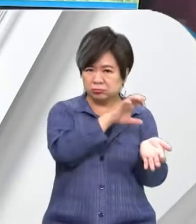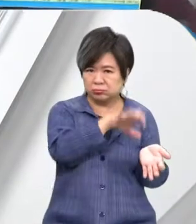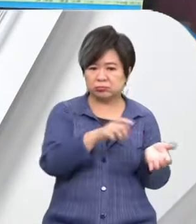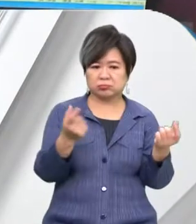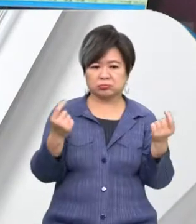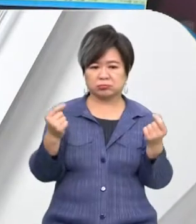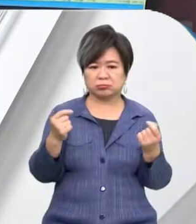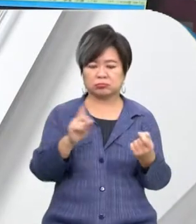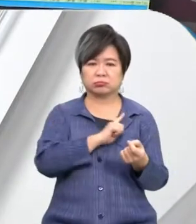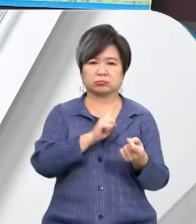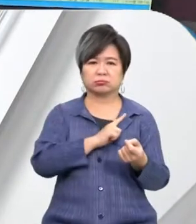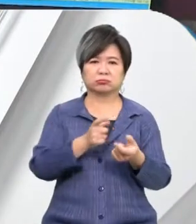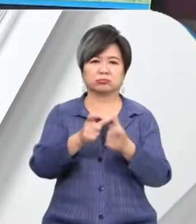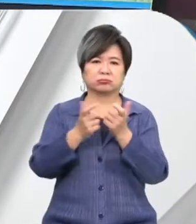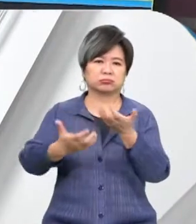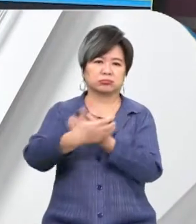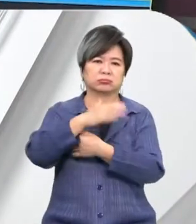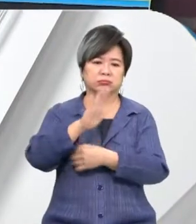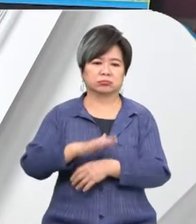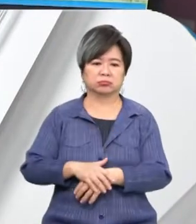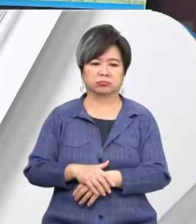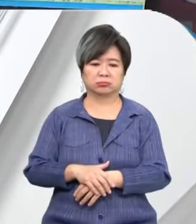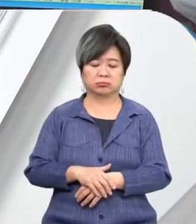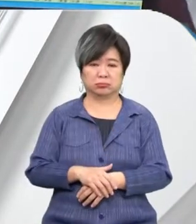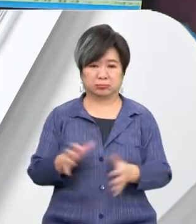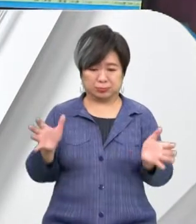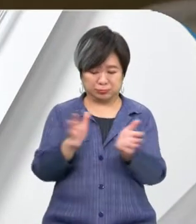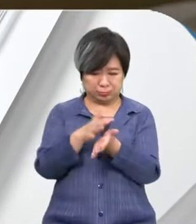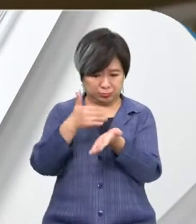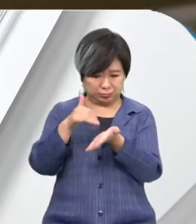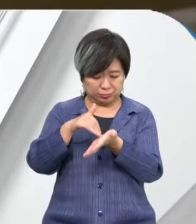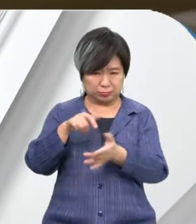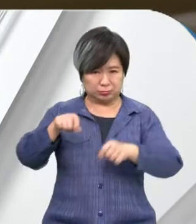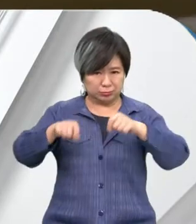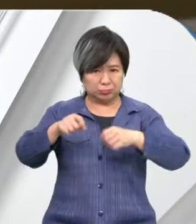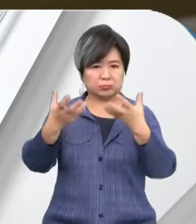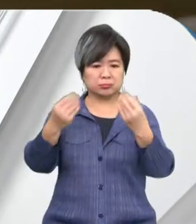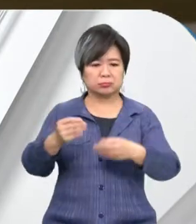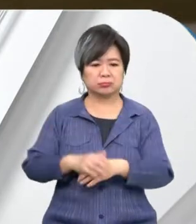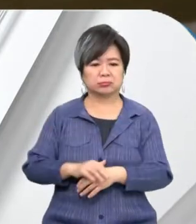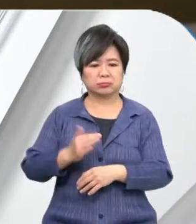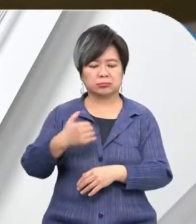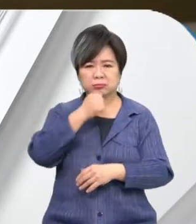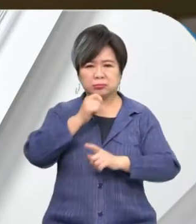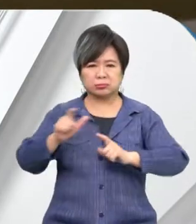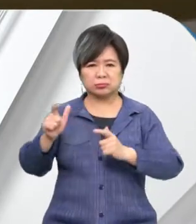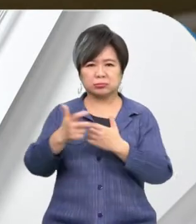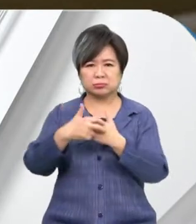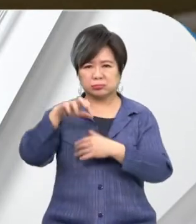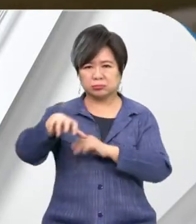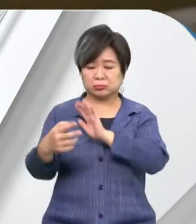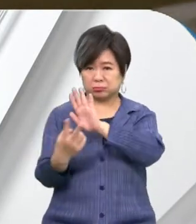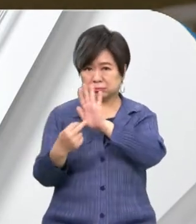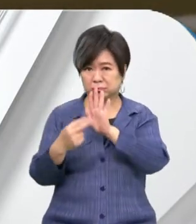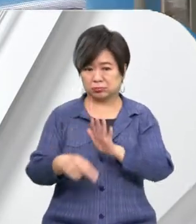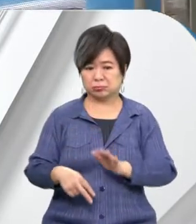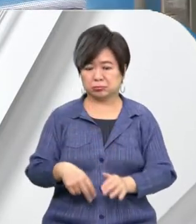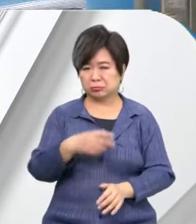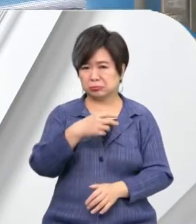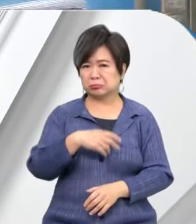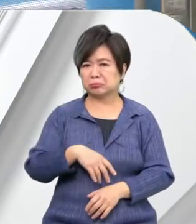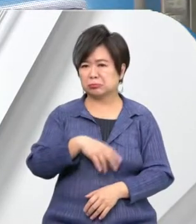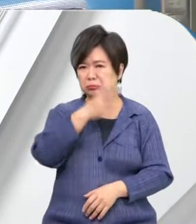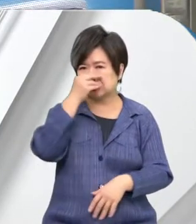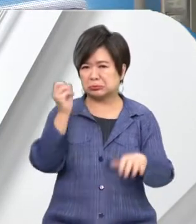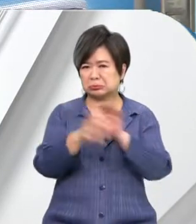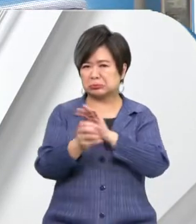会各自回收高期的药的。虽然无全健康嘅舒适，唔过同烟卫生局各拍嘅无回收嘅药嘅数量可